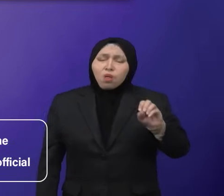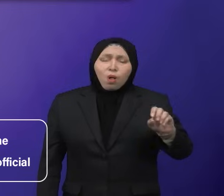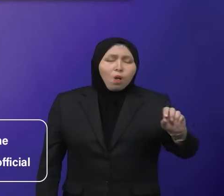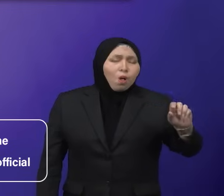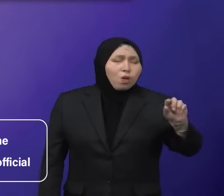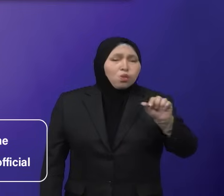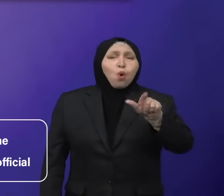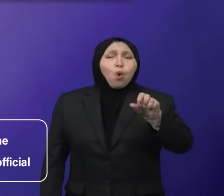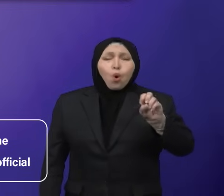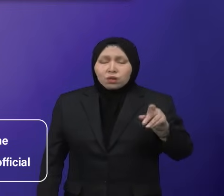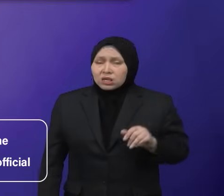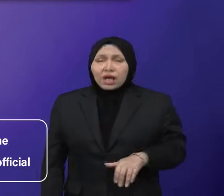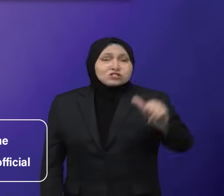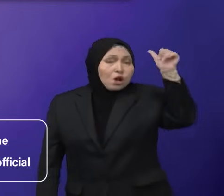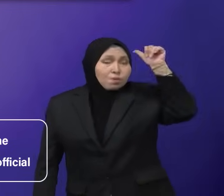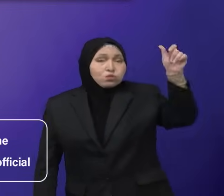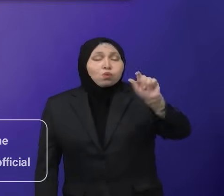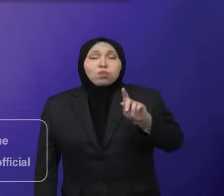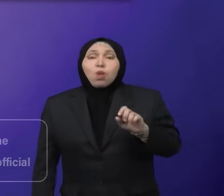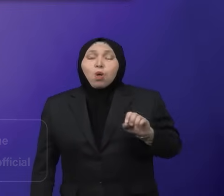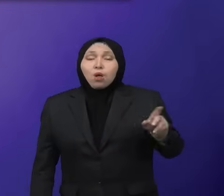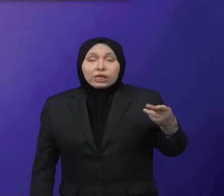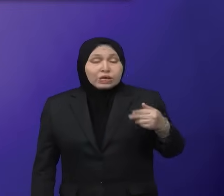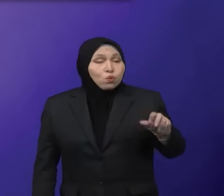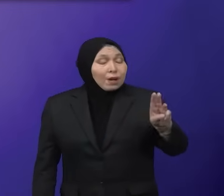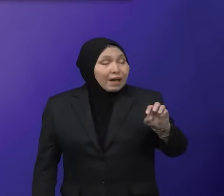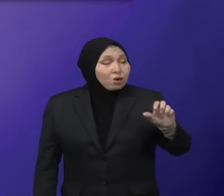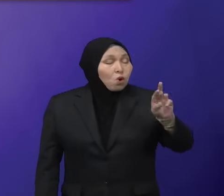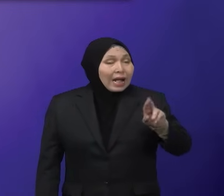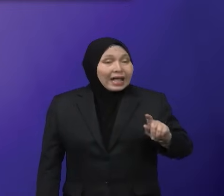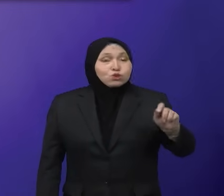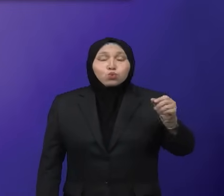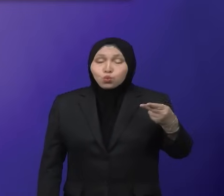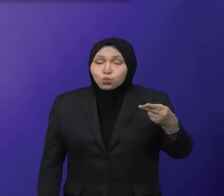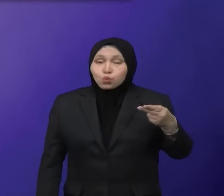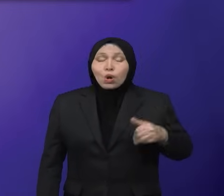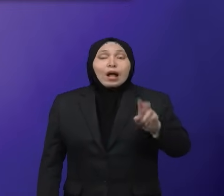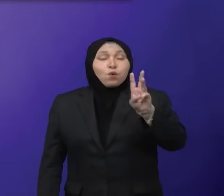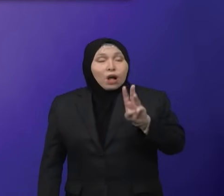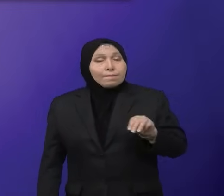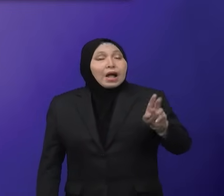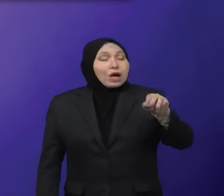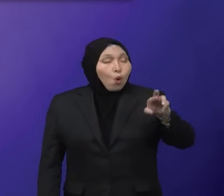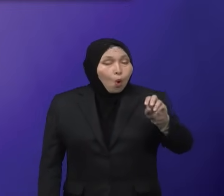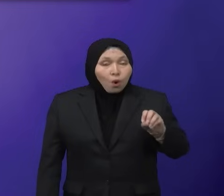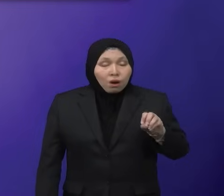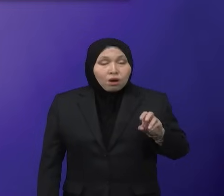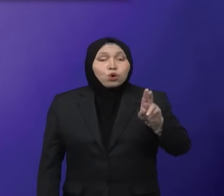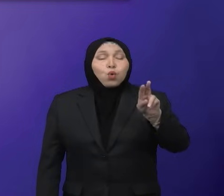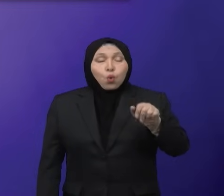rahmatullah. Allah. Assalamualaikum warahmatullahi wabarakatuh. Wabaru.